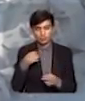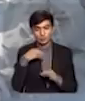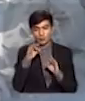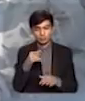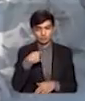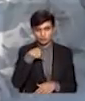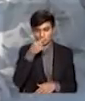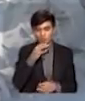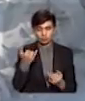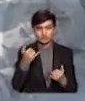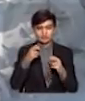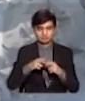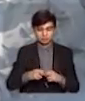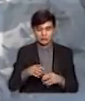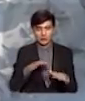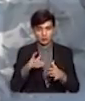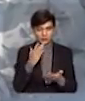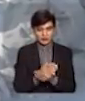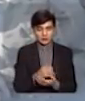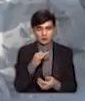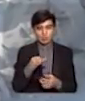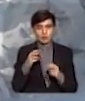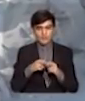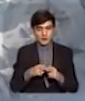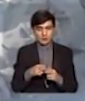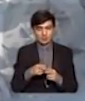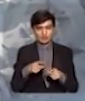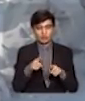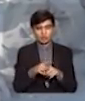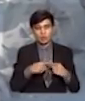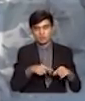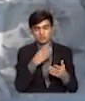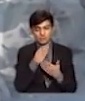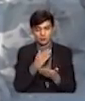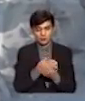потому что идет предварительное следствие, а также уполномоченным органам проверка идет. Пока без комментариев.